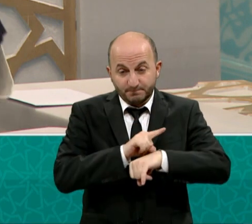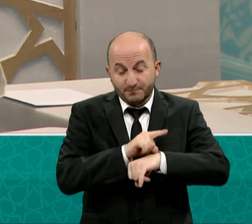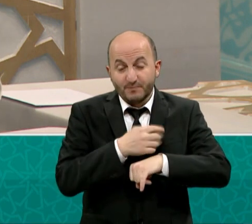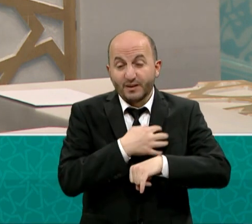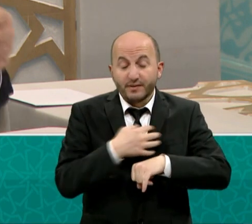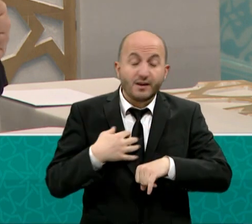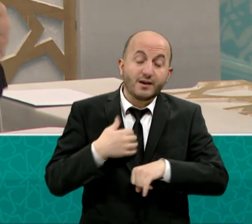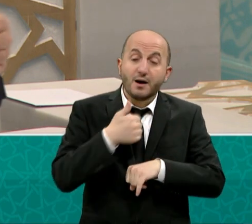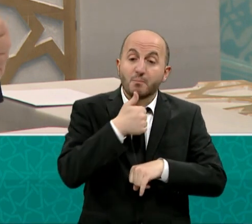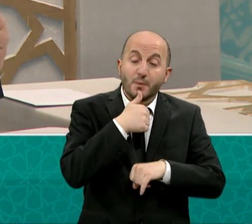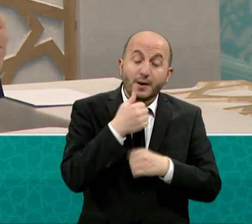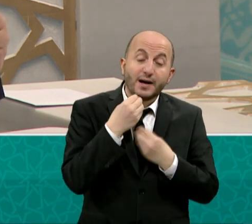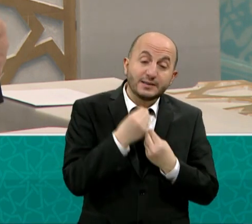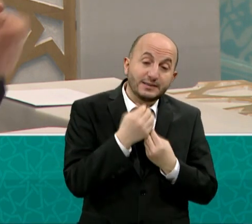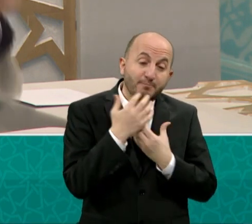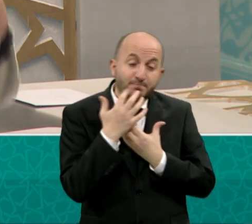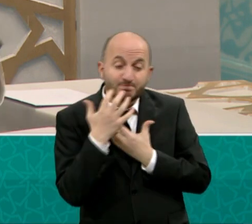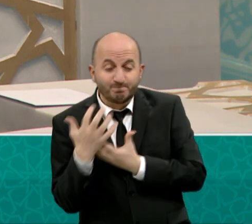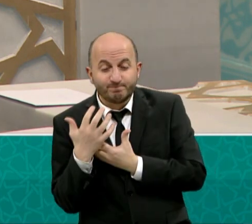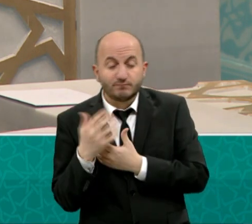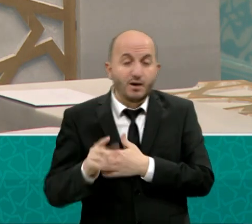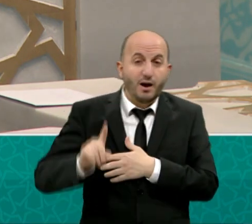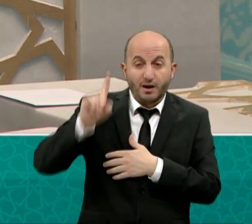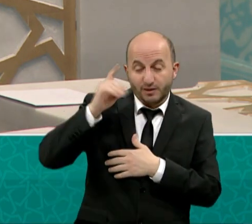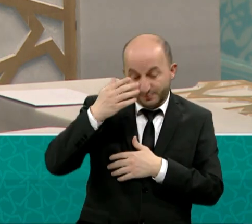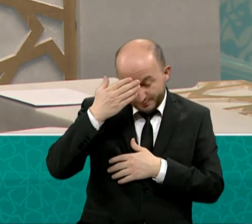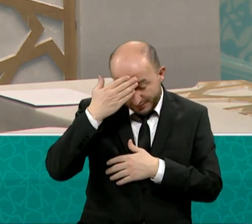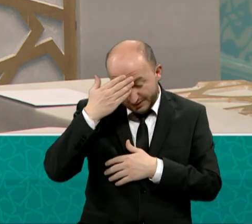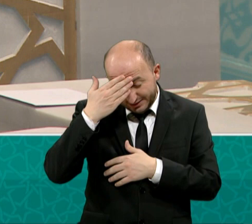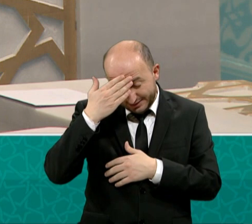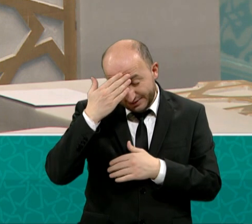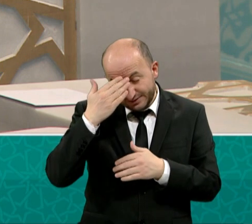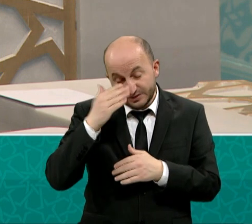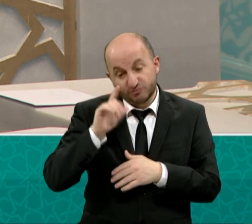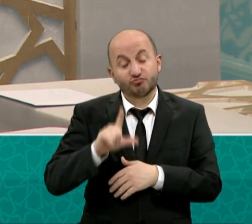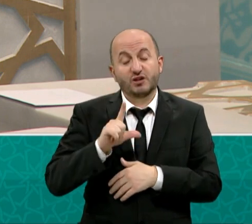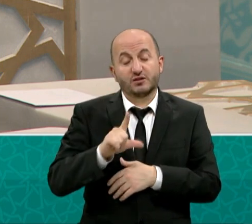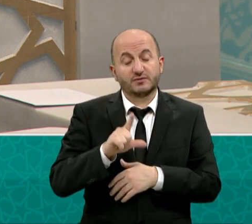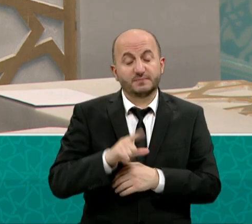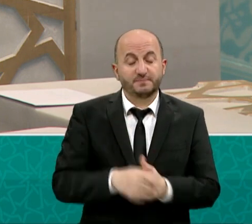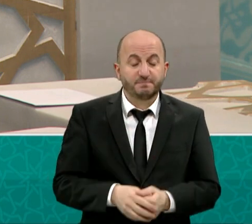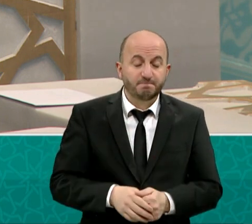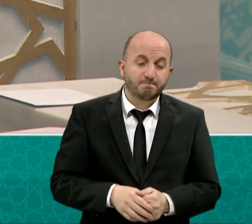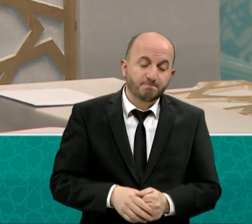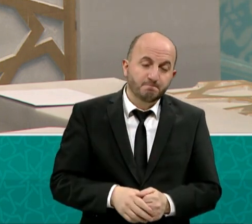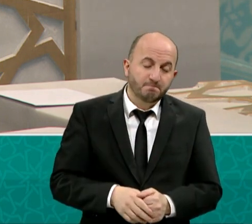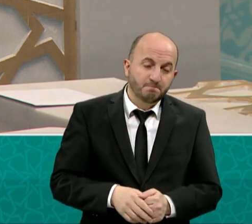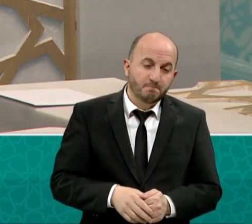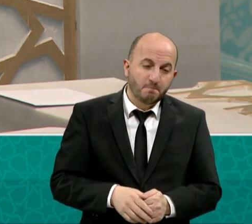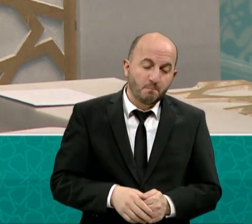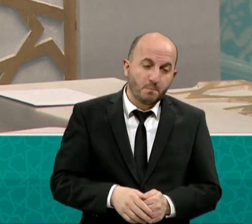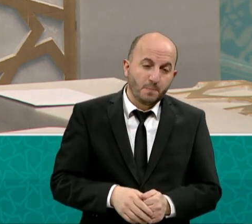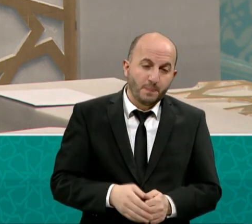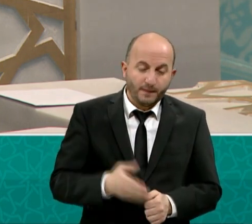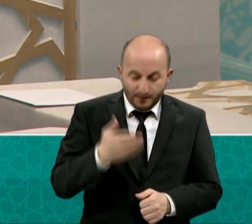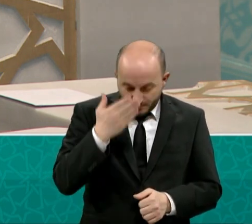anneye babaya iyi davranmak da Allah'a ibadet ve kulluğun bir gereği olduğunu anlaşıyoruz. Burada da ibadet